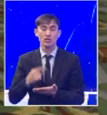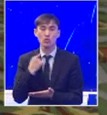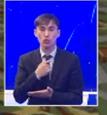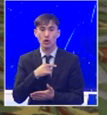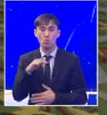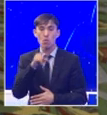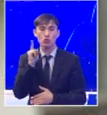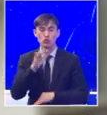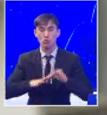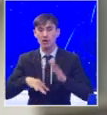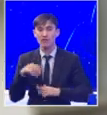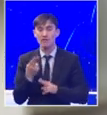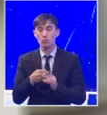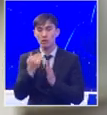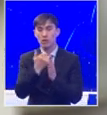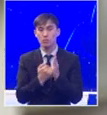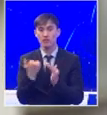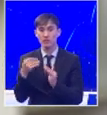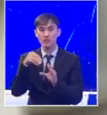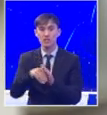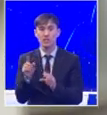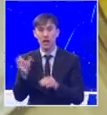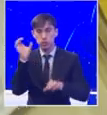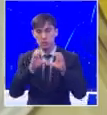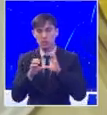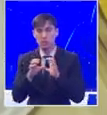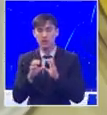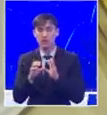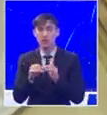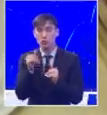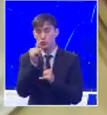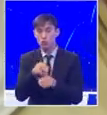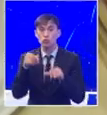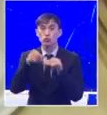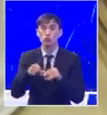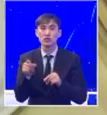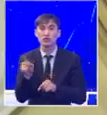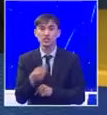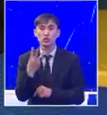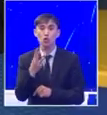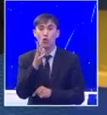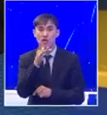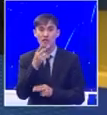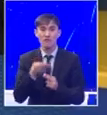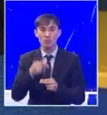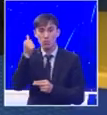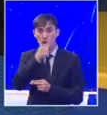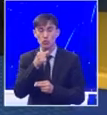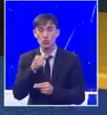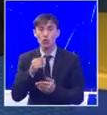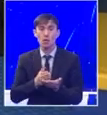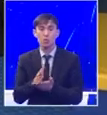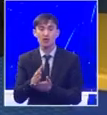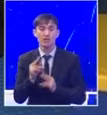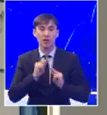молодежную практику. В эту программу вошли те, кто имеет образование, но не смог трудоустроиться в течение 3 лет. В этом году уже направлены